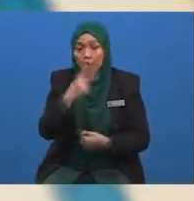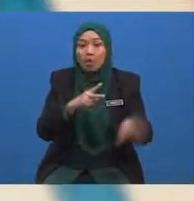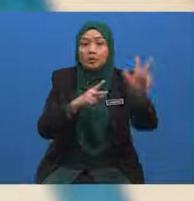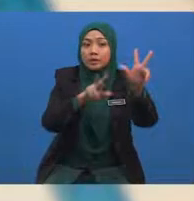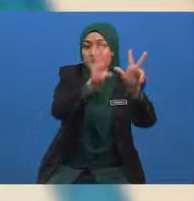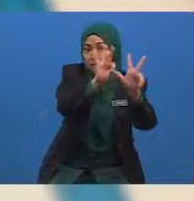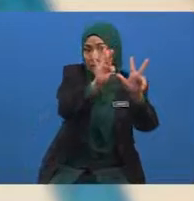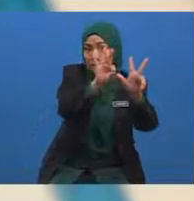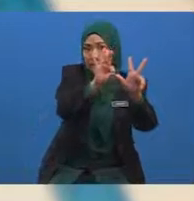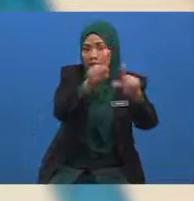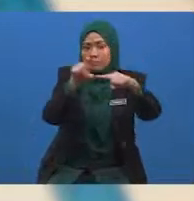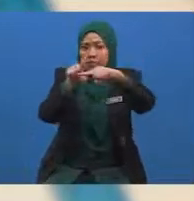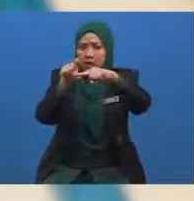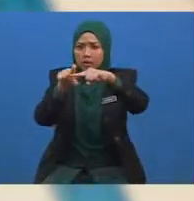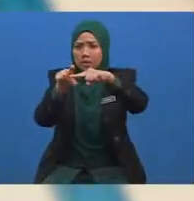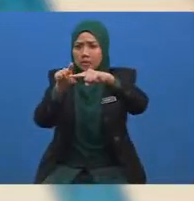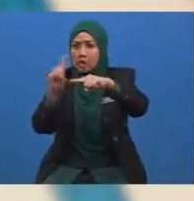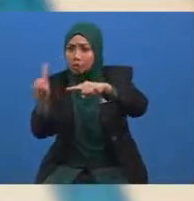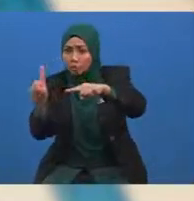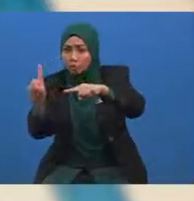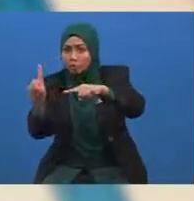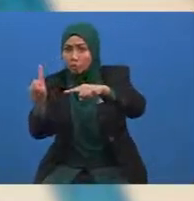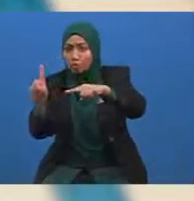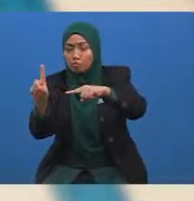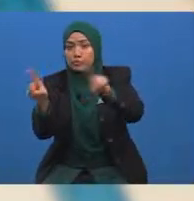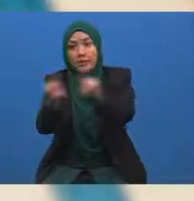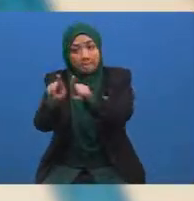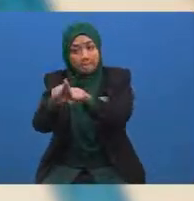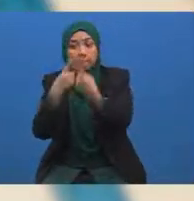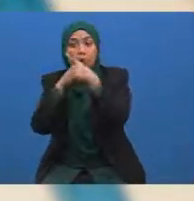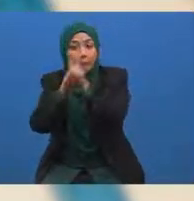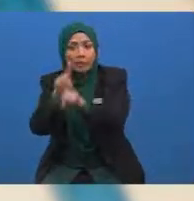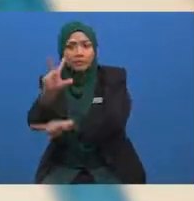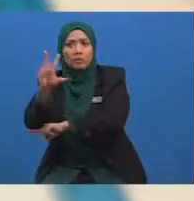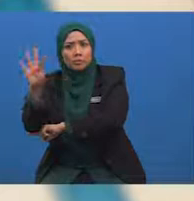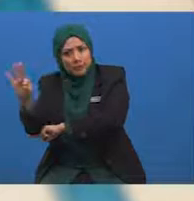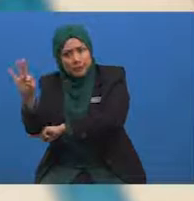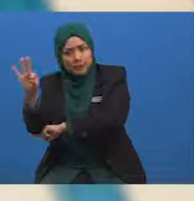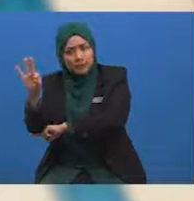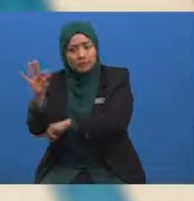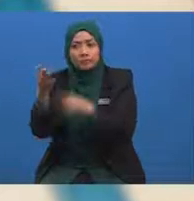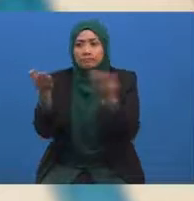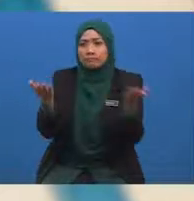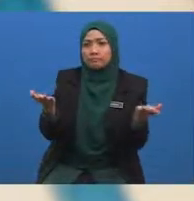39 bahagi 1 sama dengan 39.